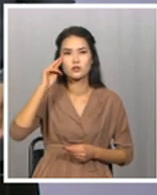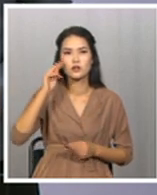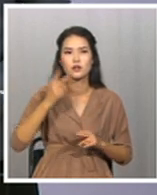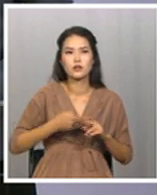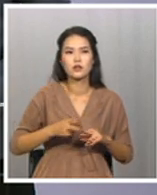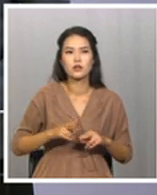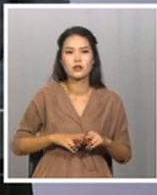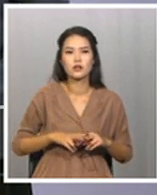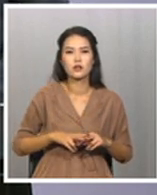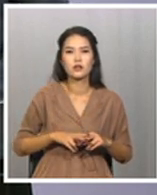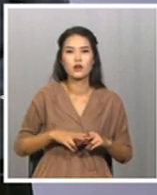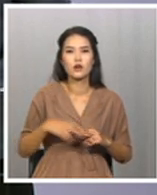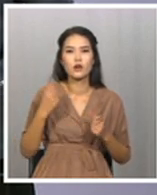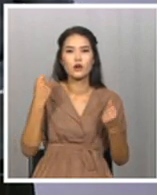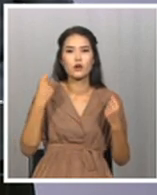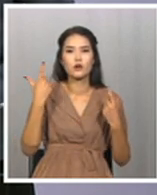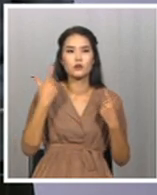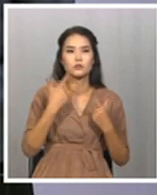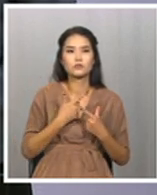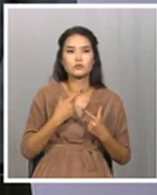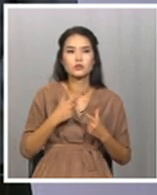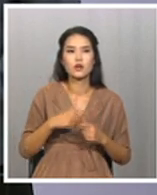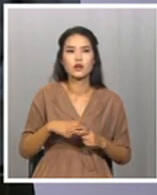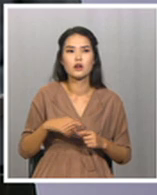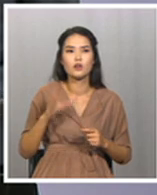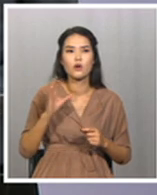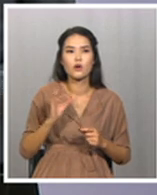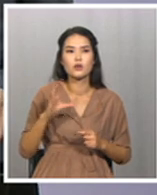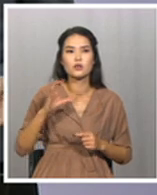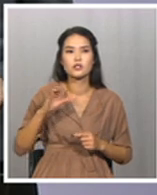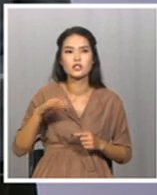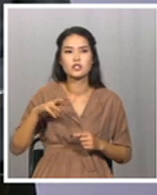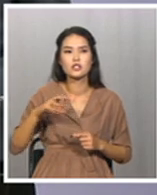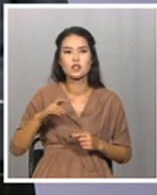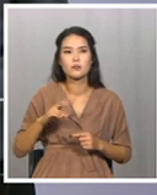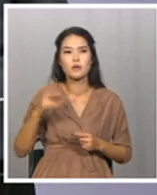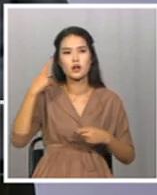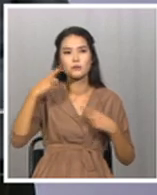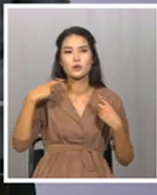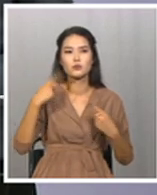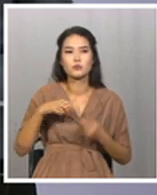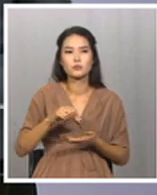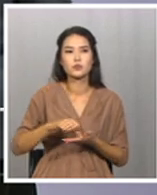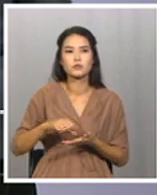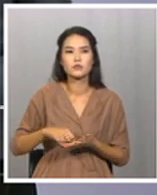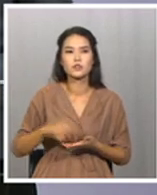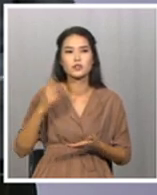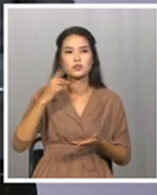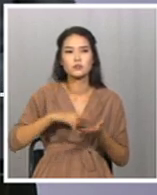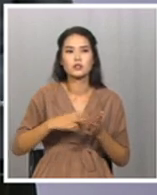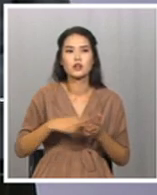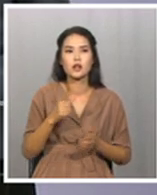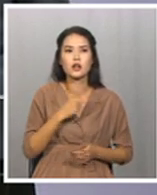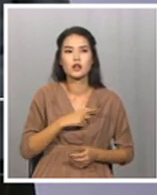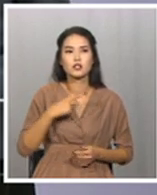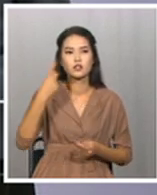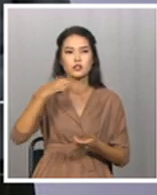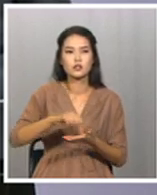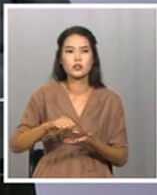Давайте подведем итоги. На уроке вы узнали о системе образов, сопоставили характеры